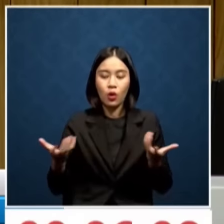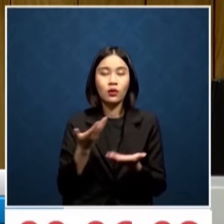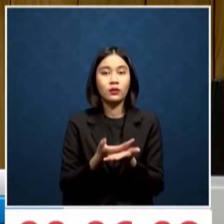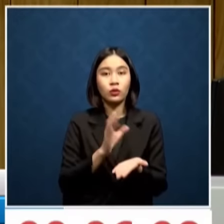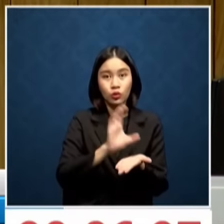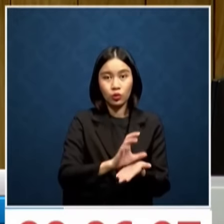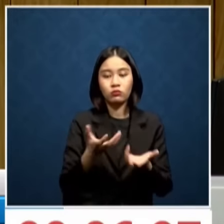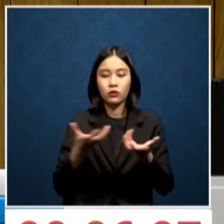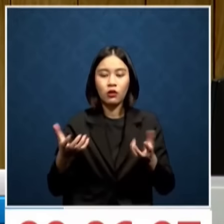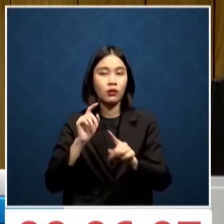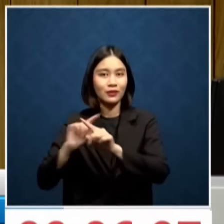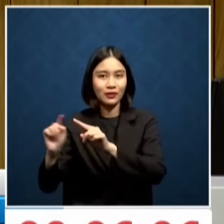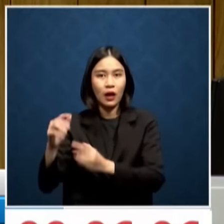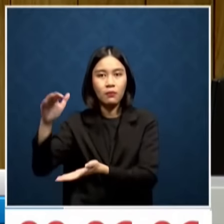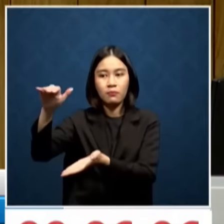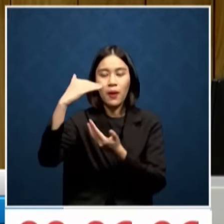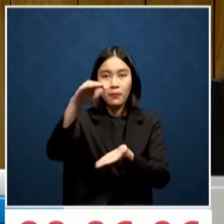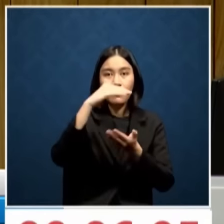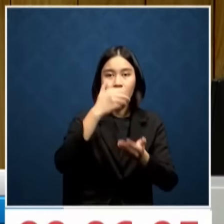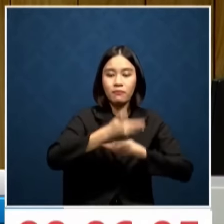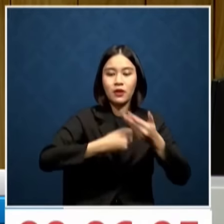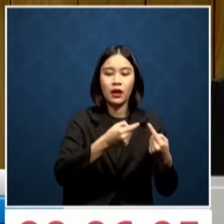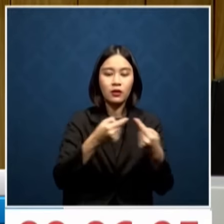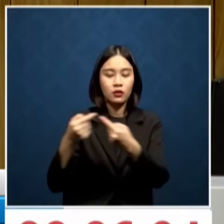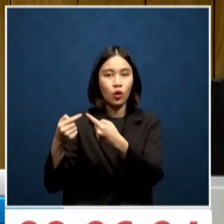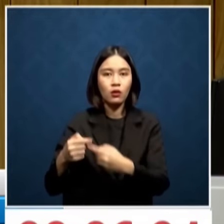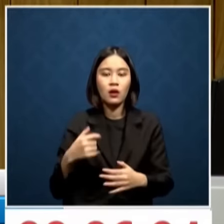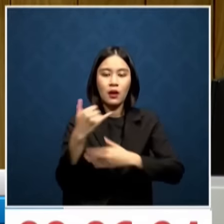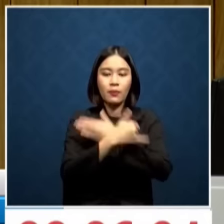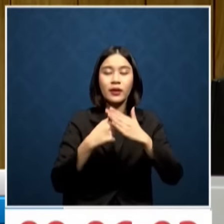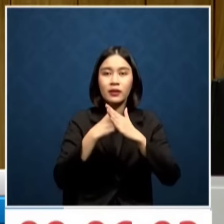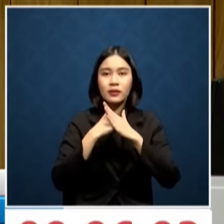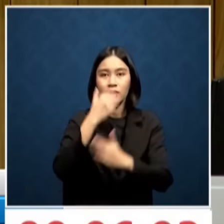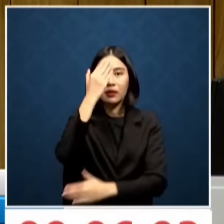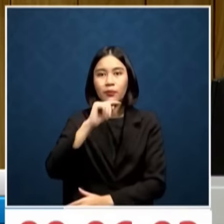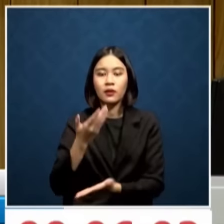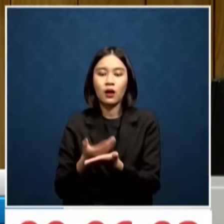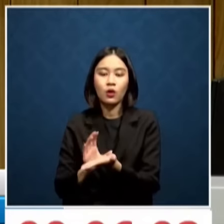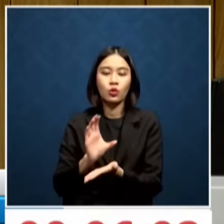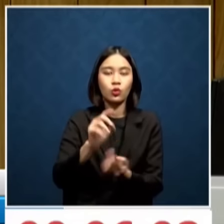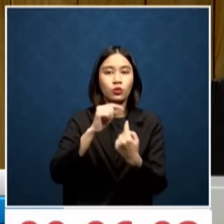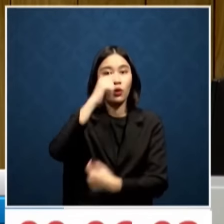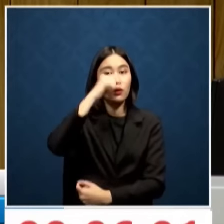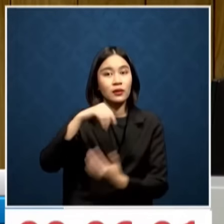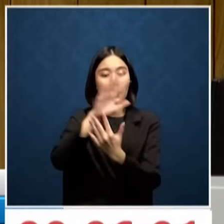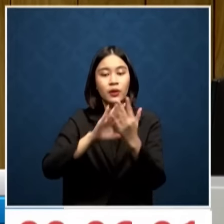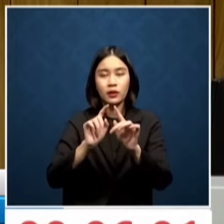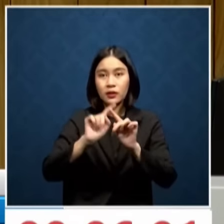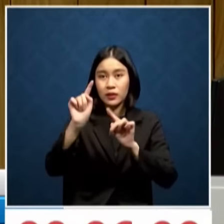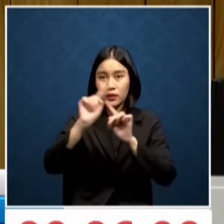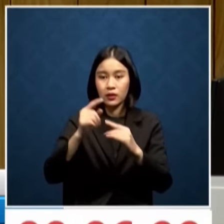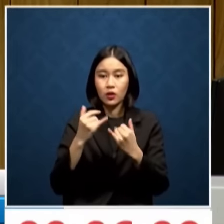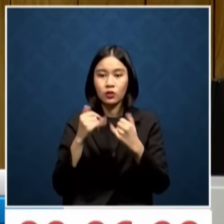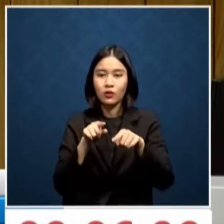และสินค้าระดับกลางที่เรานำเข้ามาแล้วเพื่อขายต่อประเทศจีนเนี่ยเป็นประเทศที่ลงทุนในไทยอันดับหนึ่งนะครับตอ